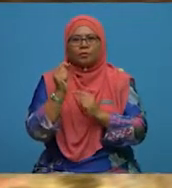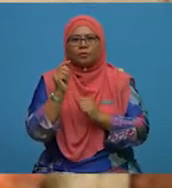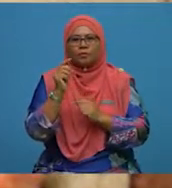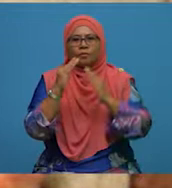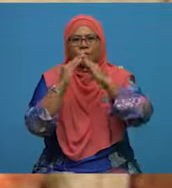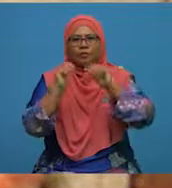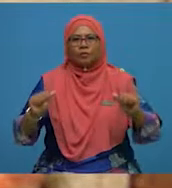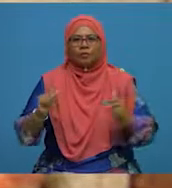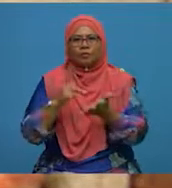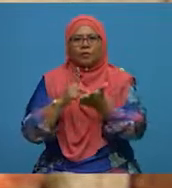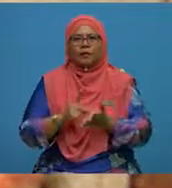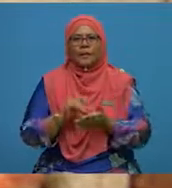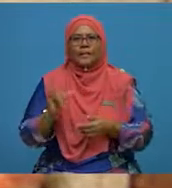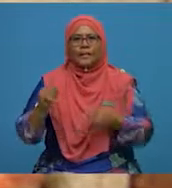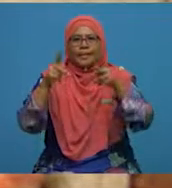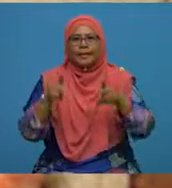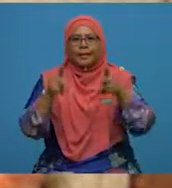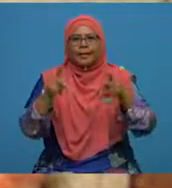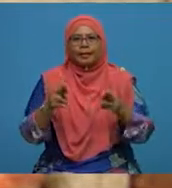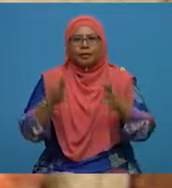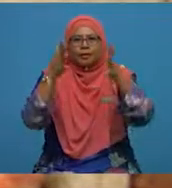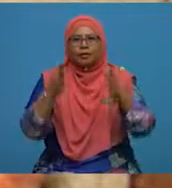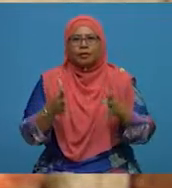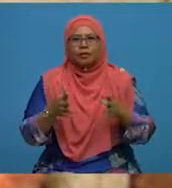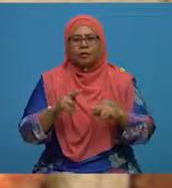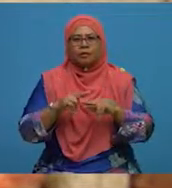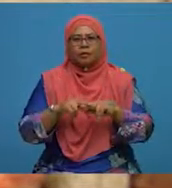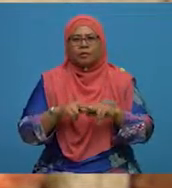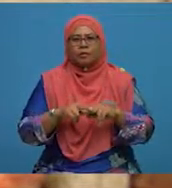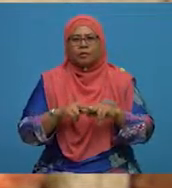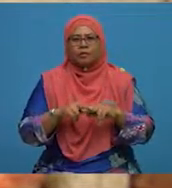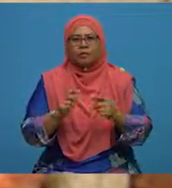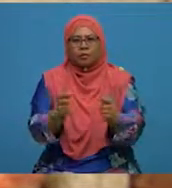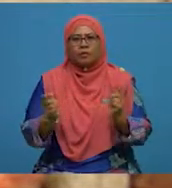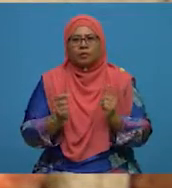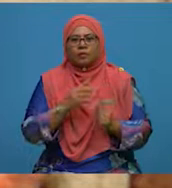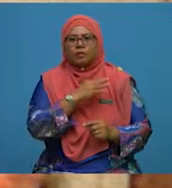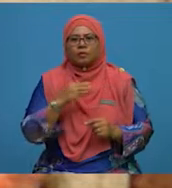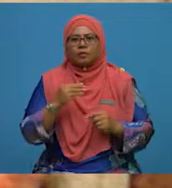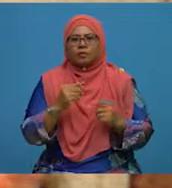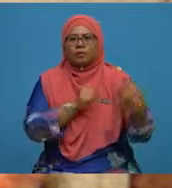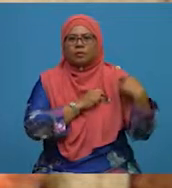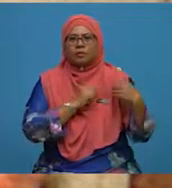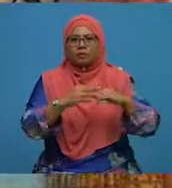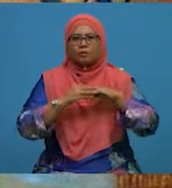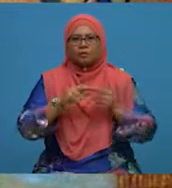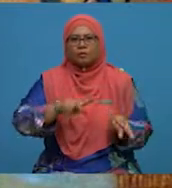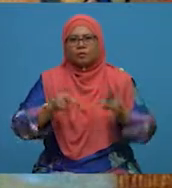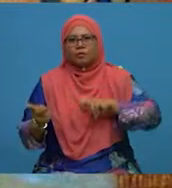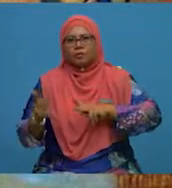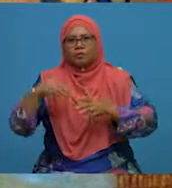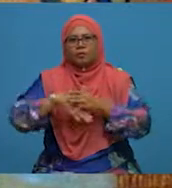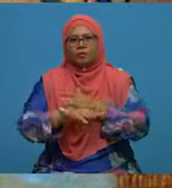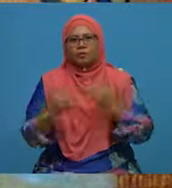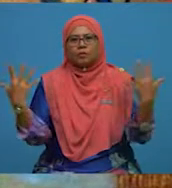Implikasinya, pelajar-pelajar, ramai penduduk tempatan dan tentera British terkorban dalam